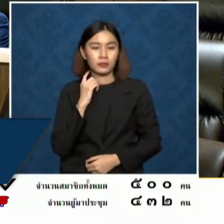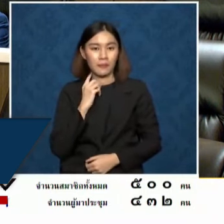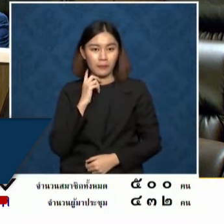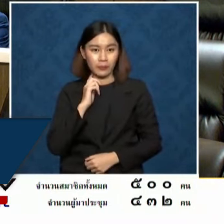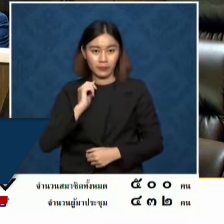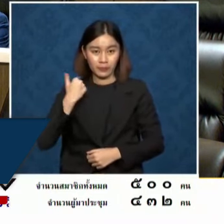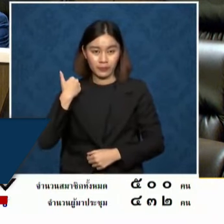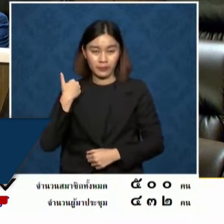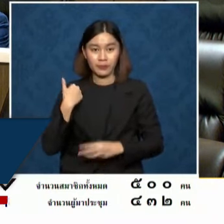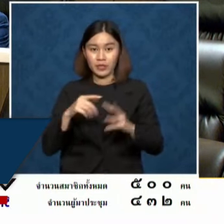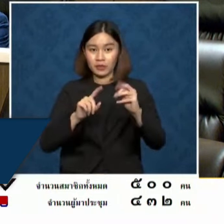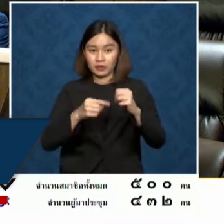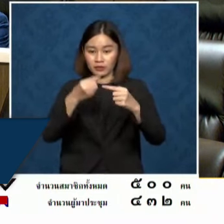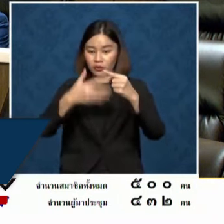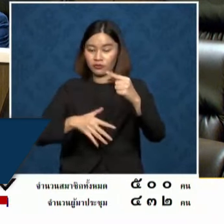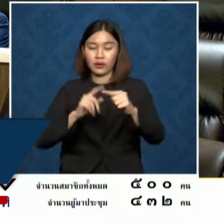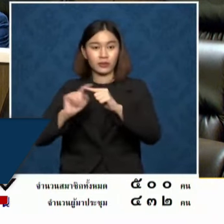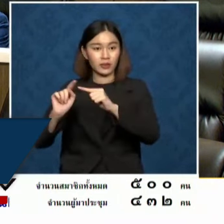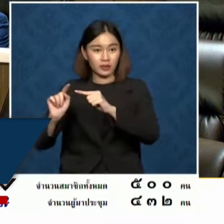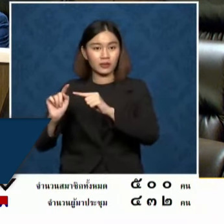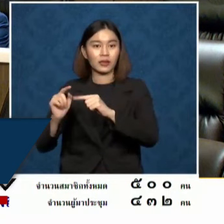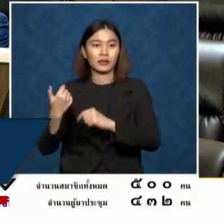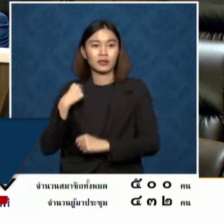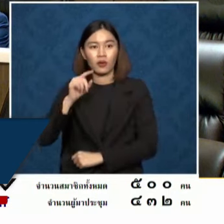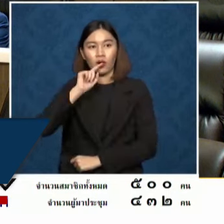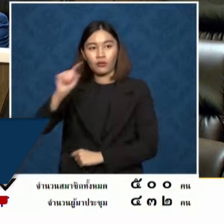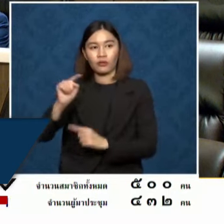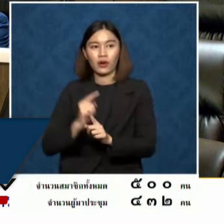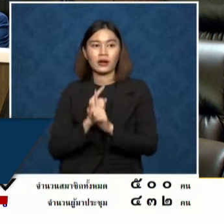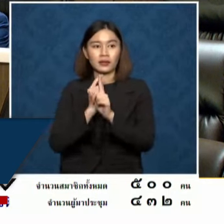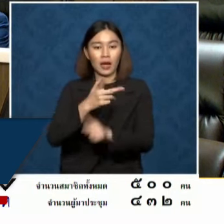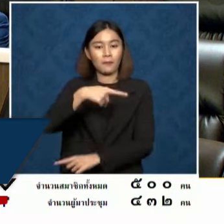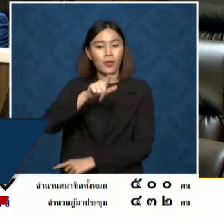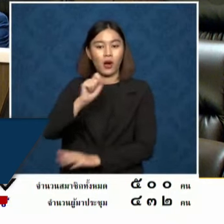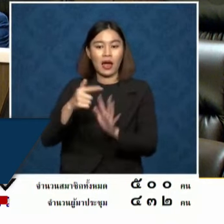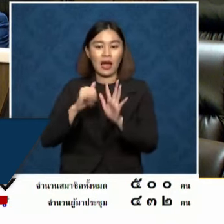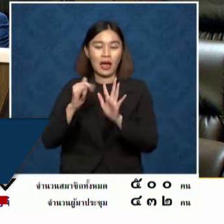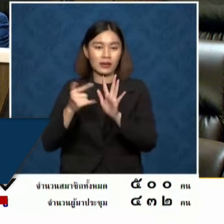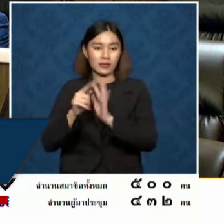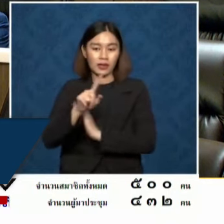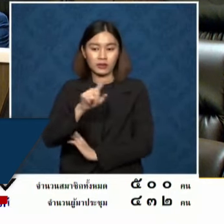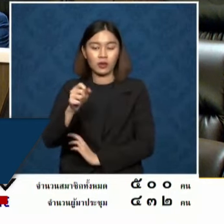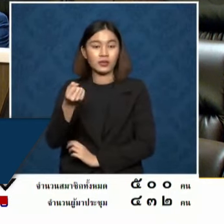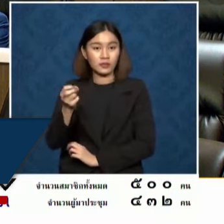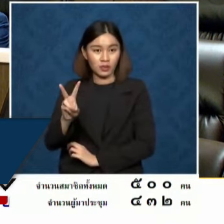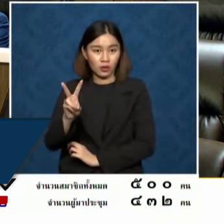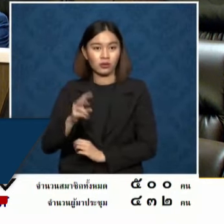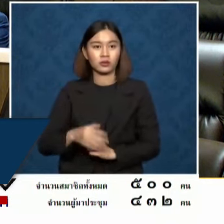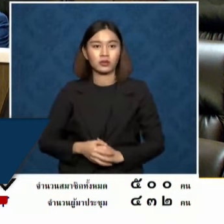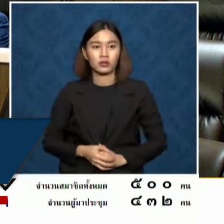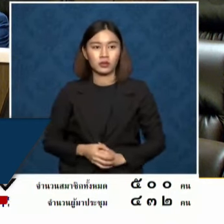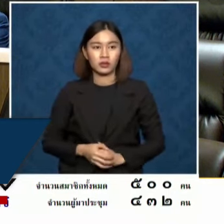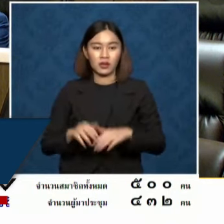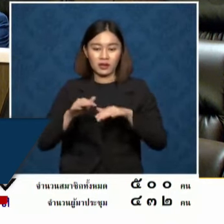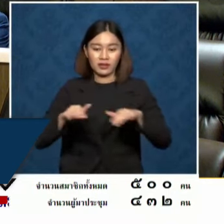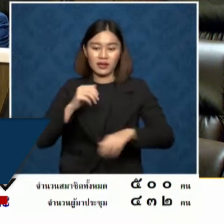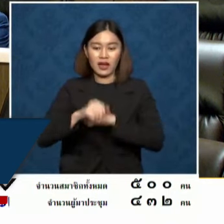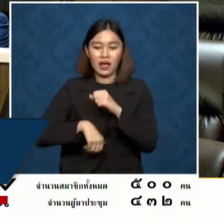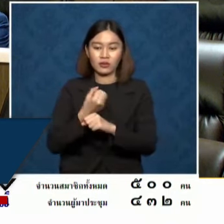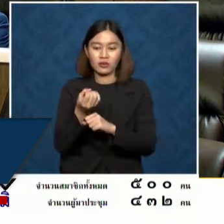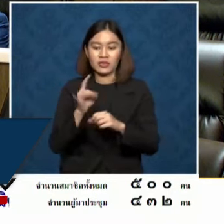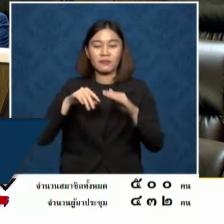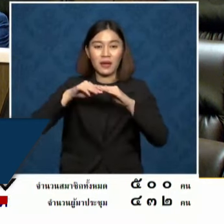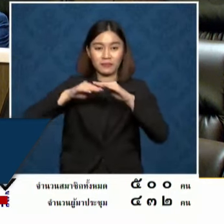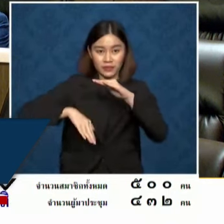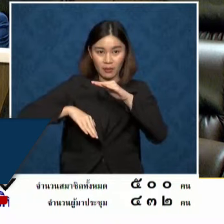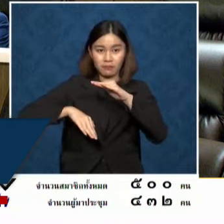ก็มีมากมายอีกเช่นกันครับที่โดนข้อกล่าวหาความผิดตามปอาญามาตรา112เด็กอายุต่ำกว่า